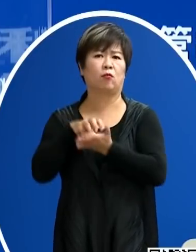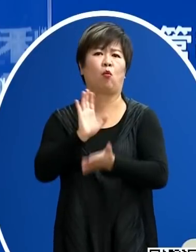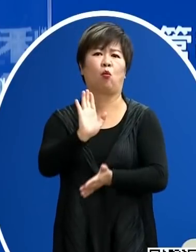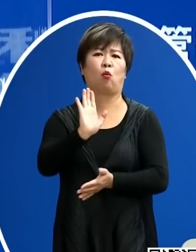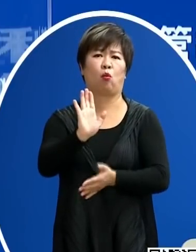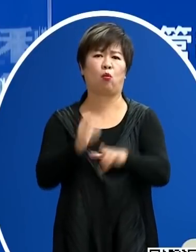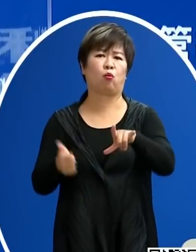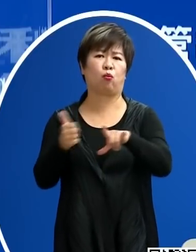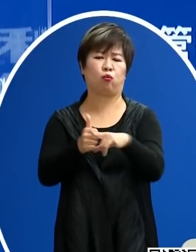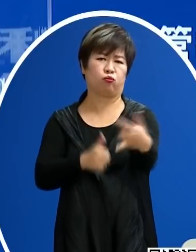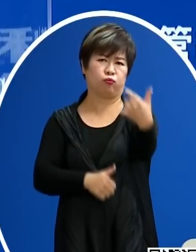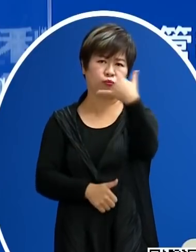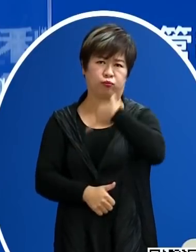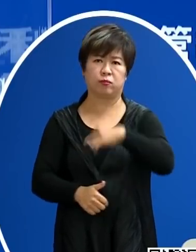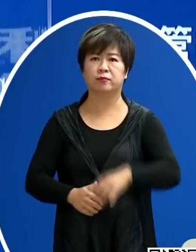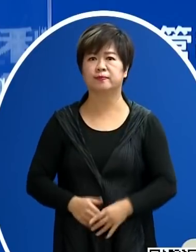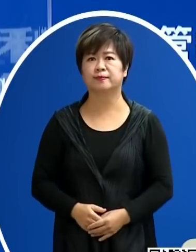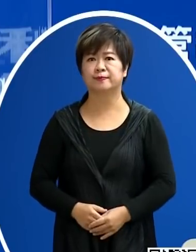告。